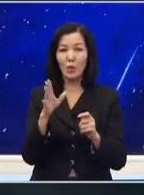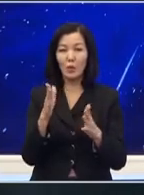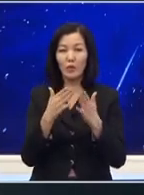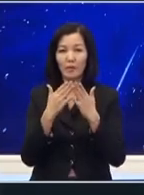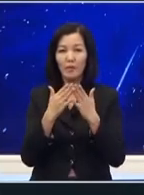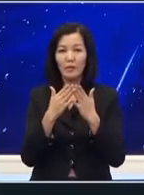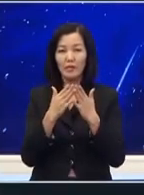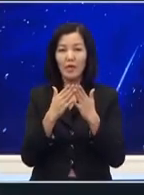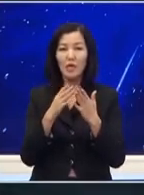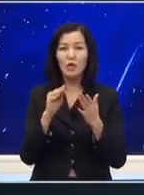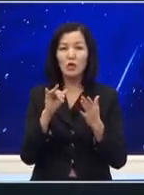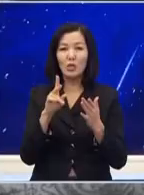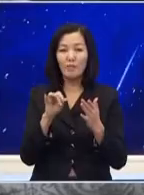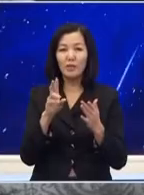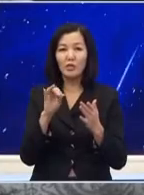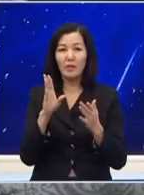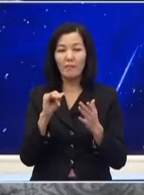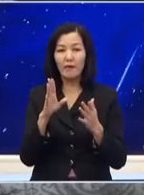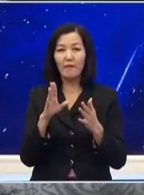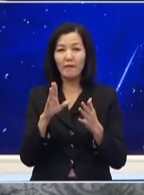от самого Жамбыла Жабаева.